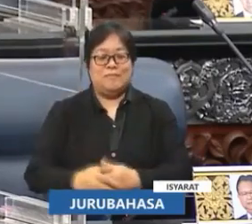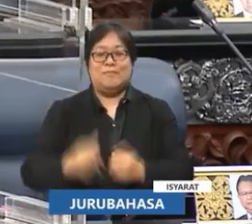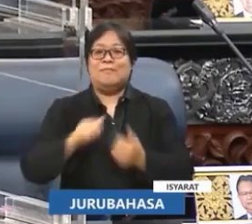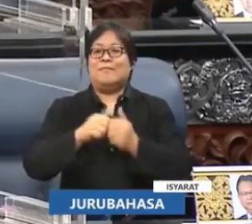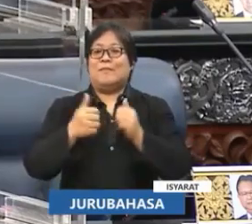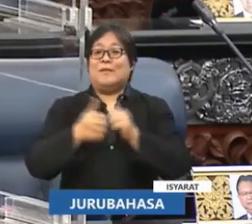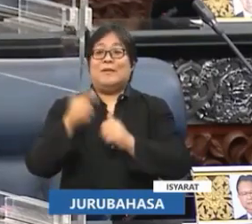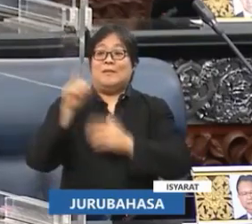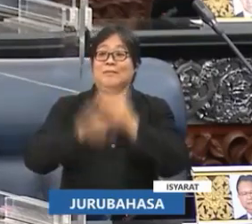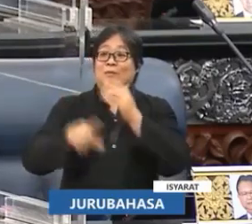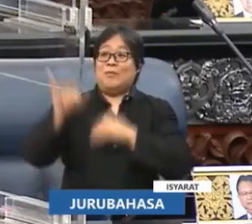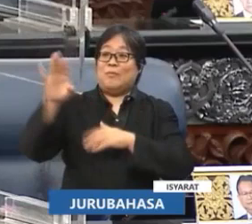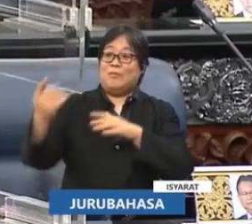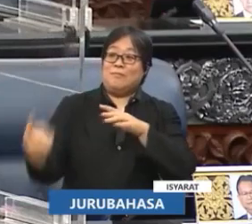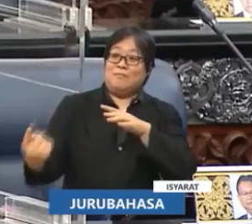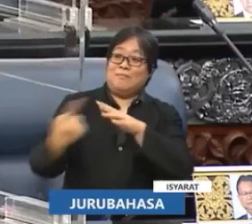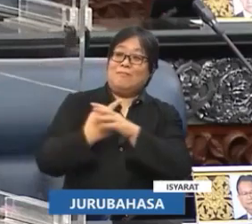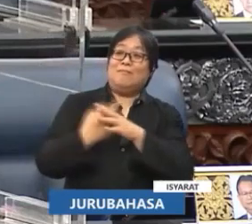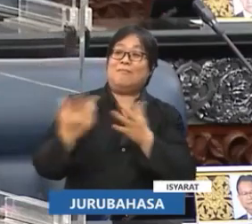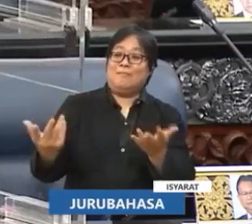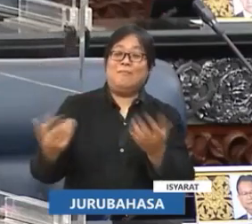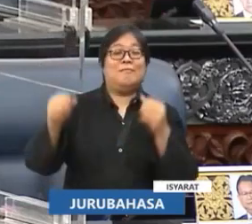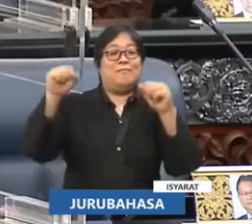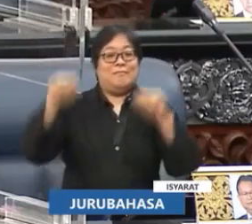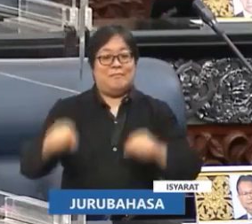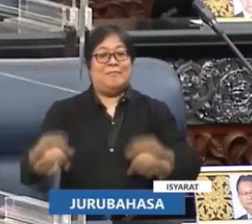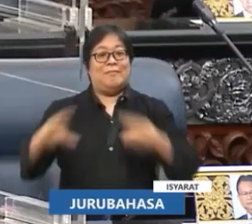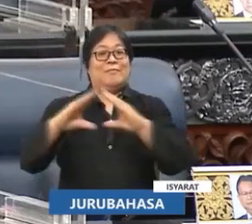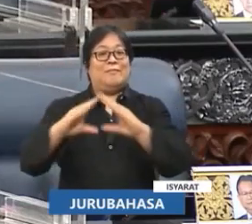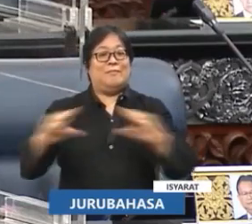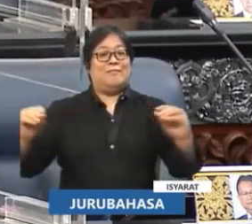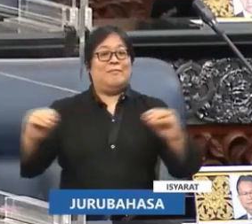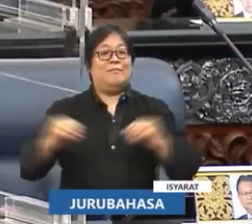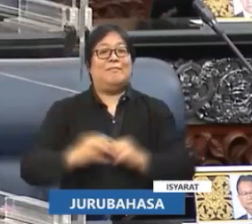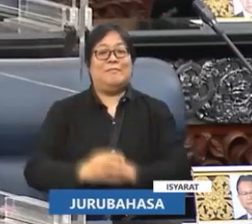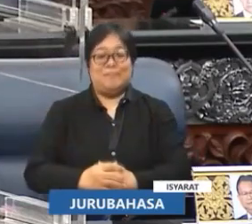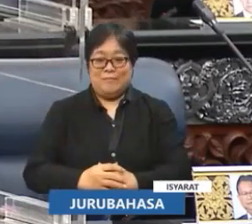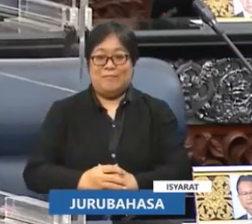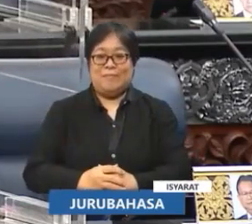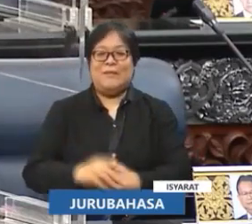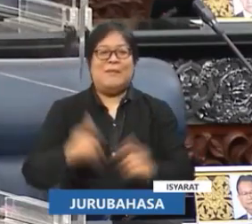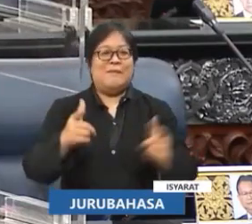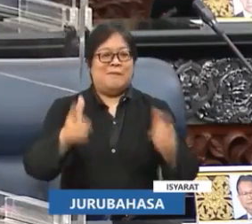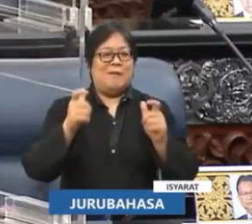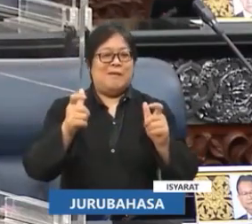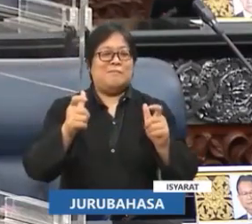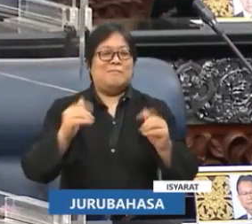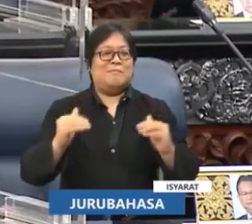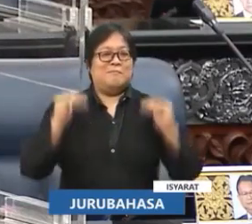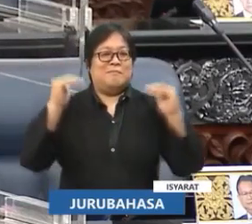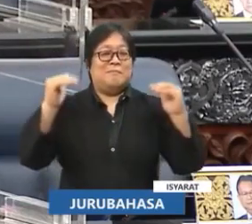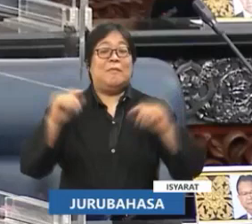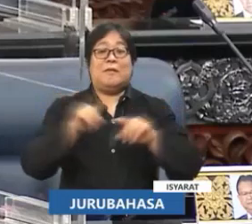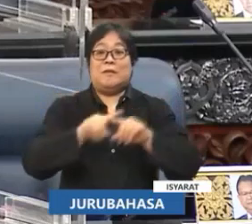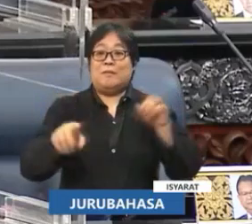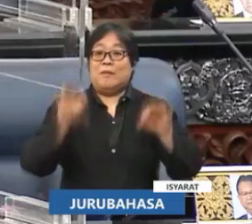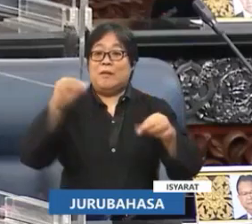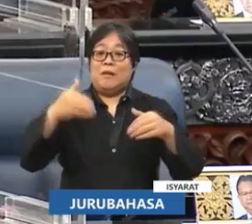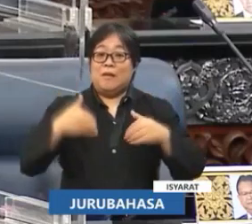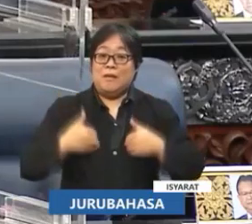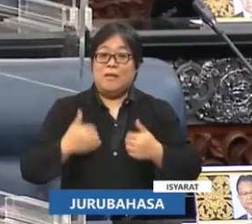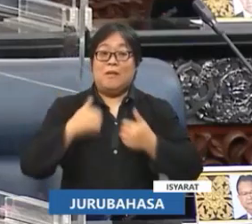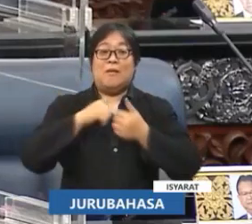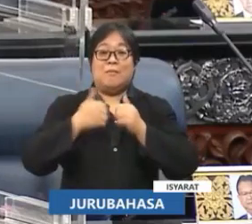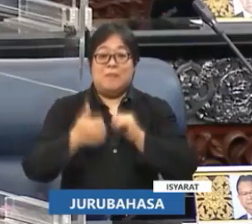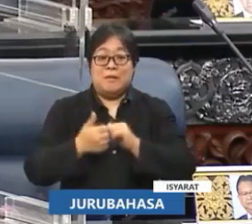yang berhormat bangkitkan itu boleh diatasi, ya, dengan speed yang lebih tinggi. Tapi kalau ada